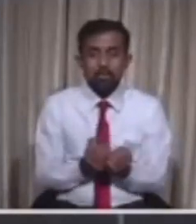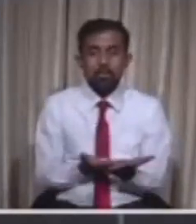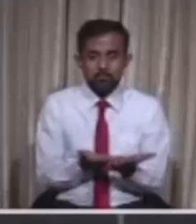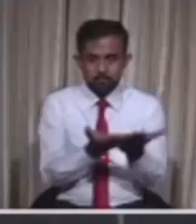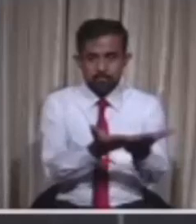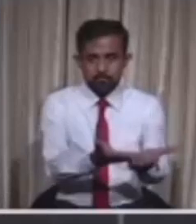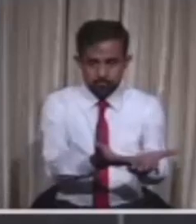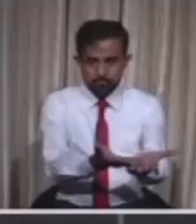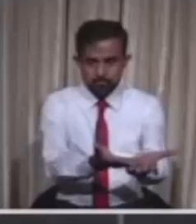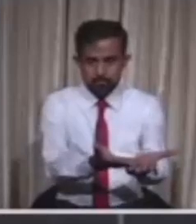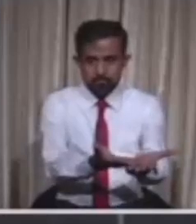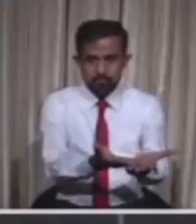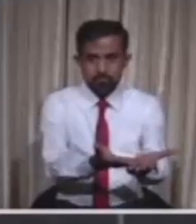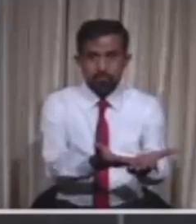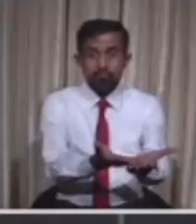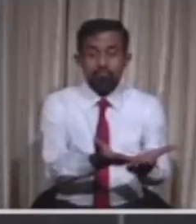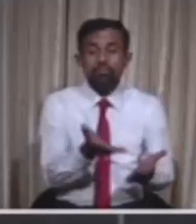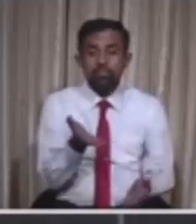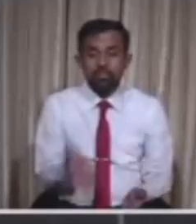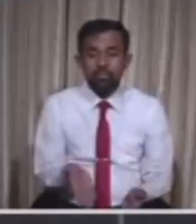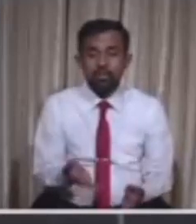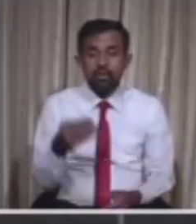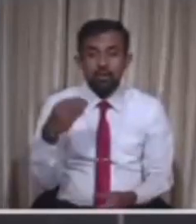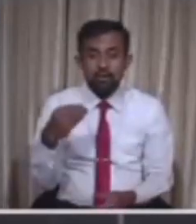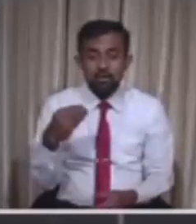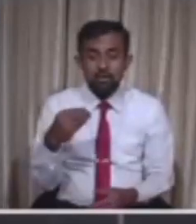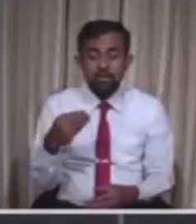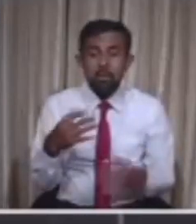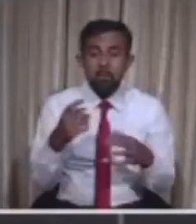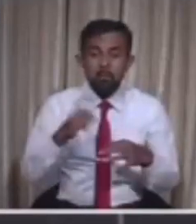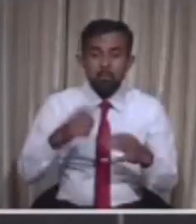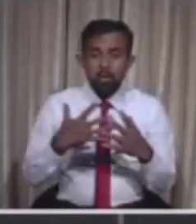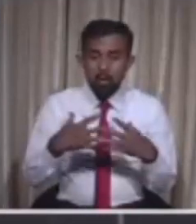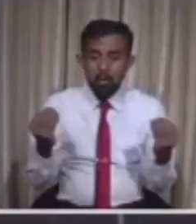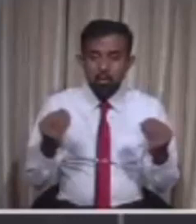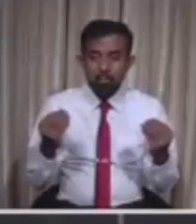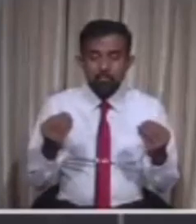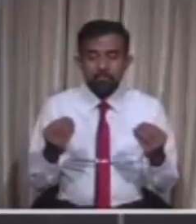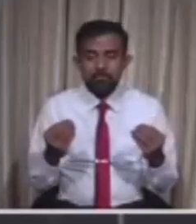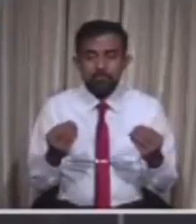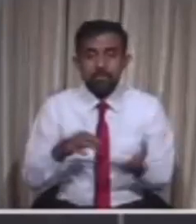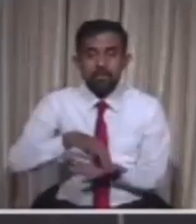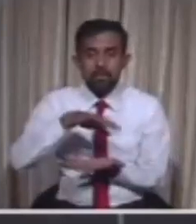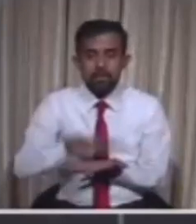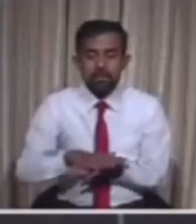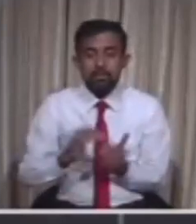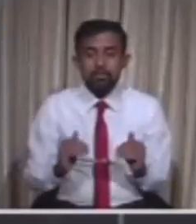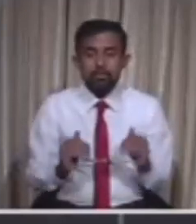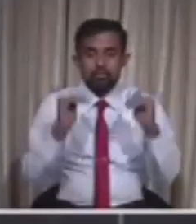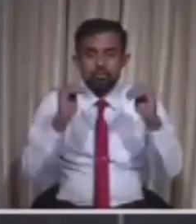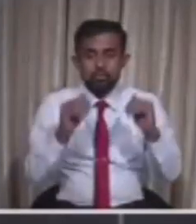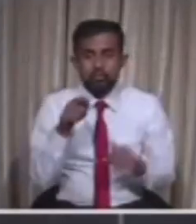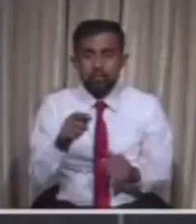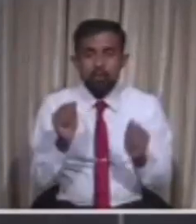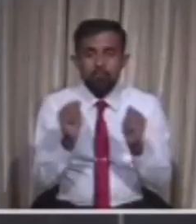කරන්න කැමතියි ගරු කතානායකතුමා. නායකුලෙන් මිදීම සහ antar tirasara sangwardhanayak wenuwen